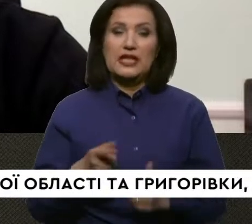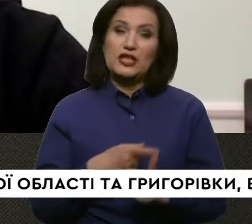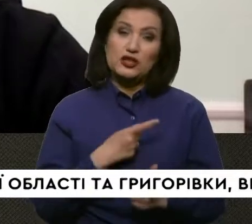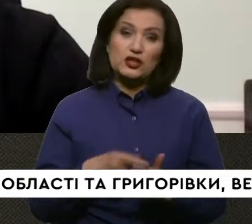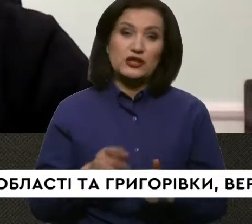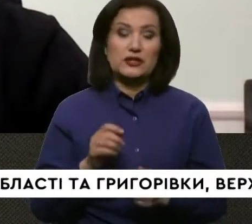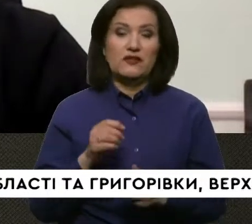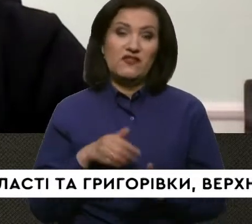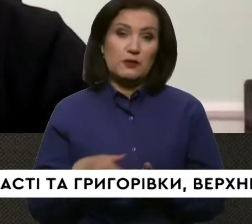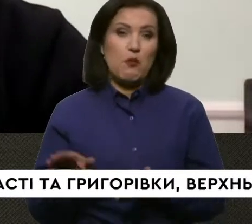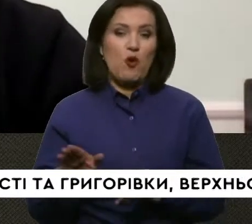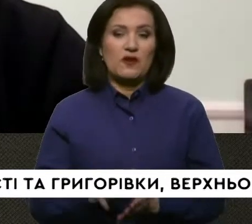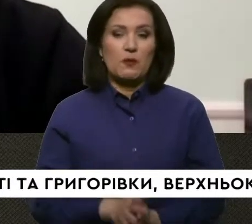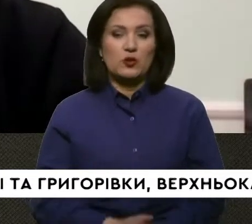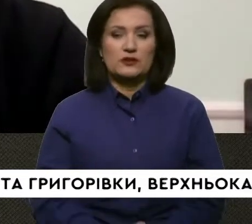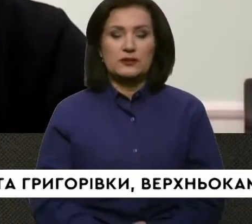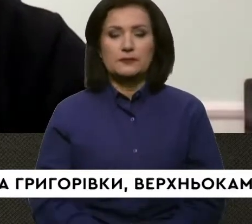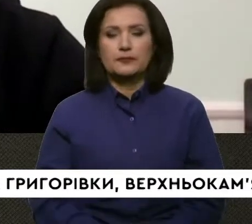І чи відмовимось?